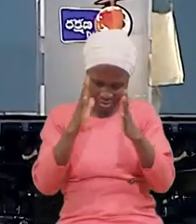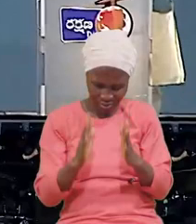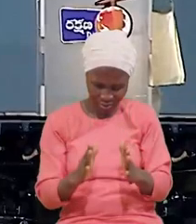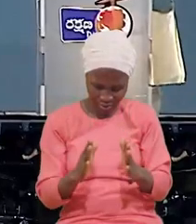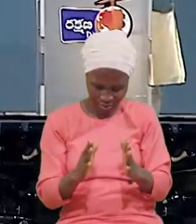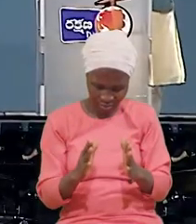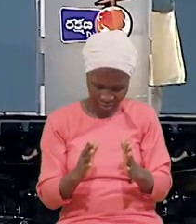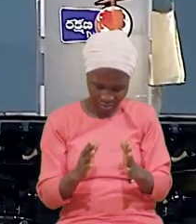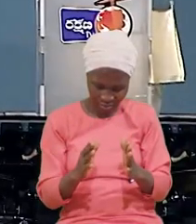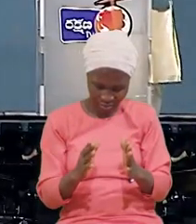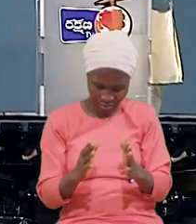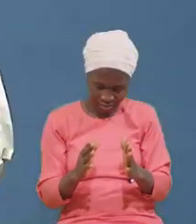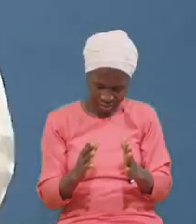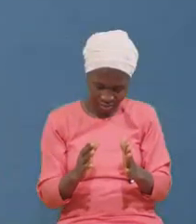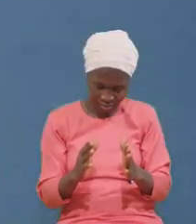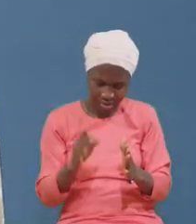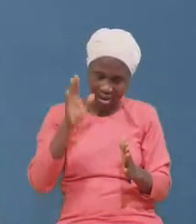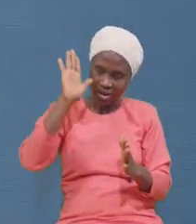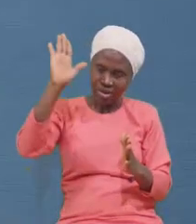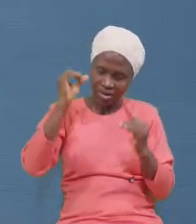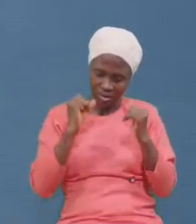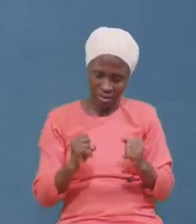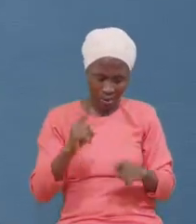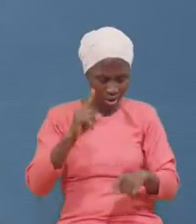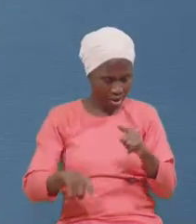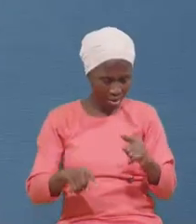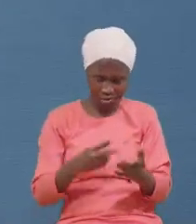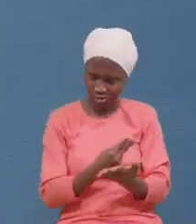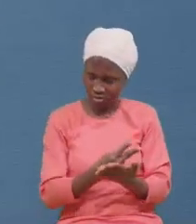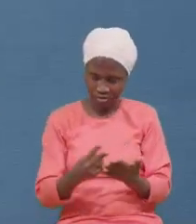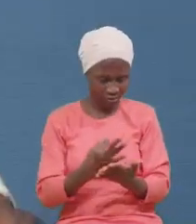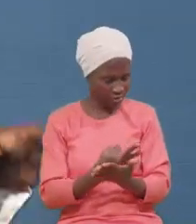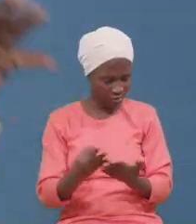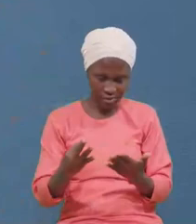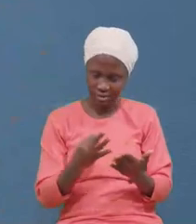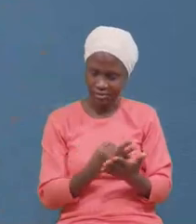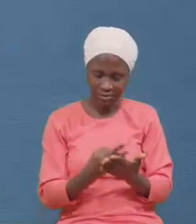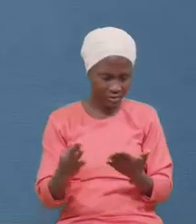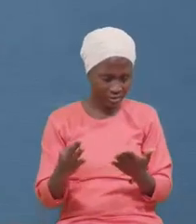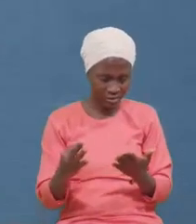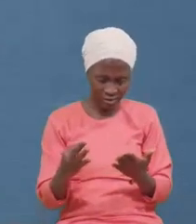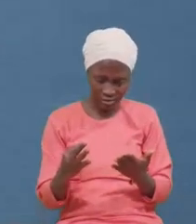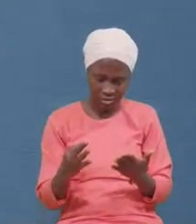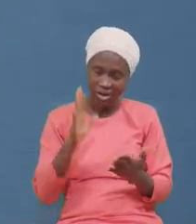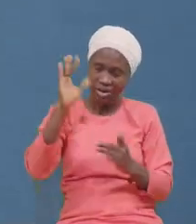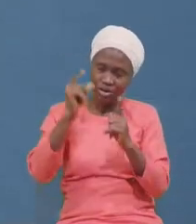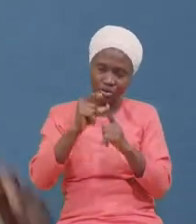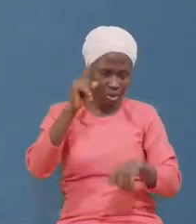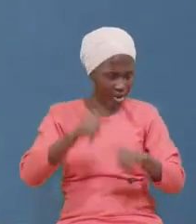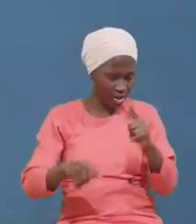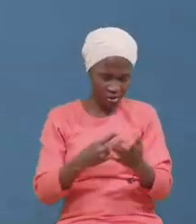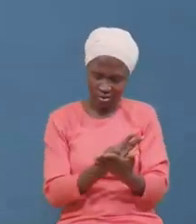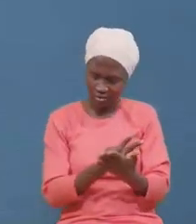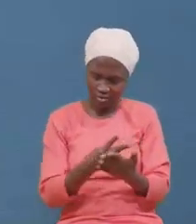అతీతమైన విడుదల ఇచ్చువానిగా ఉన్నారు. హిస్ పవర్ కెనాట్ ఫెయిల్. ఆయన శక్తి వైఫల్యము చెందదు. హిస్ వర్డ్ కెనాట్ ఫెయిల్.